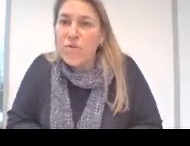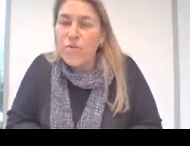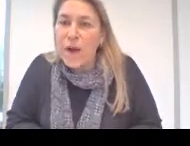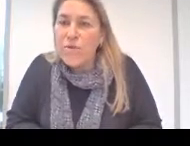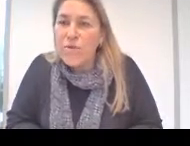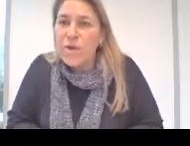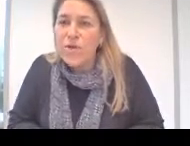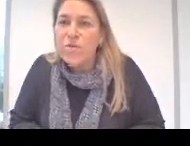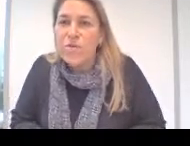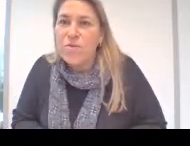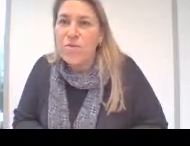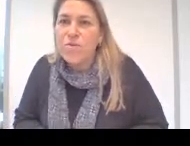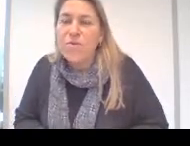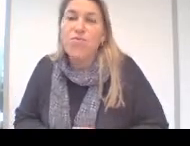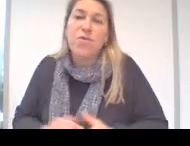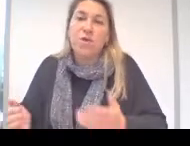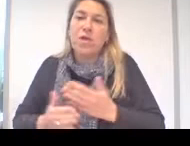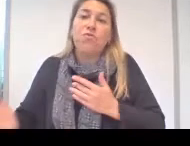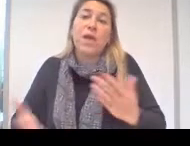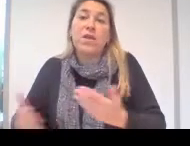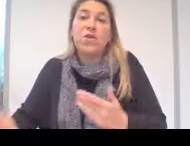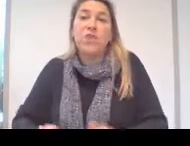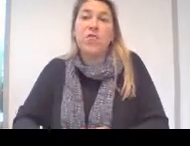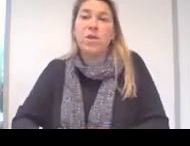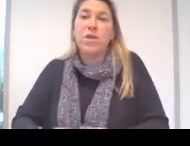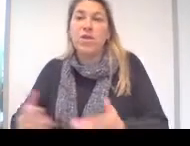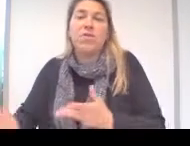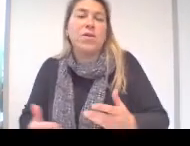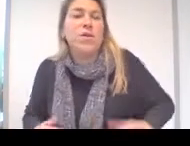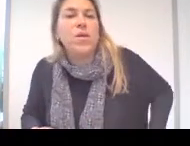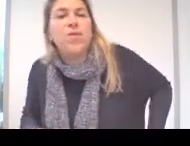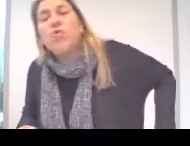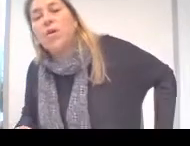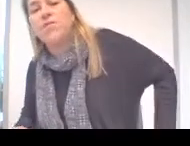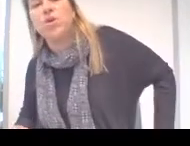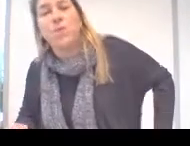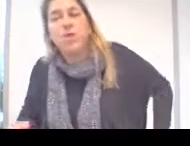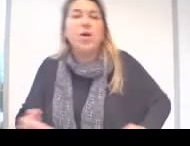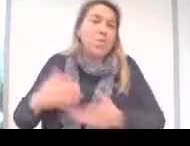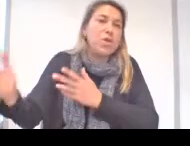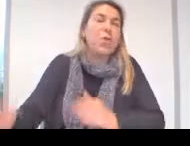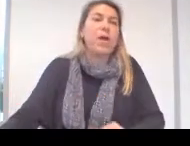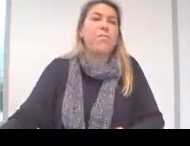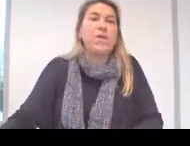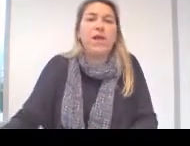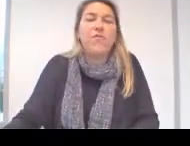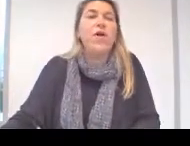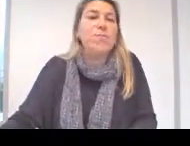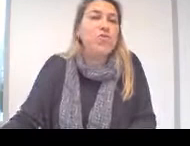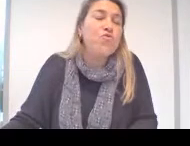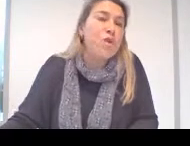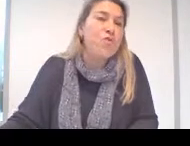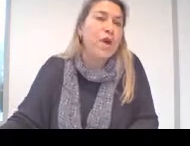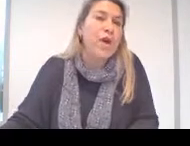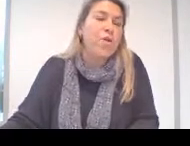et puis elle nous parle aussi des contraintes qui sont liées au métier. Est-ce qu'il y aura des fiches métiers? Mais ça, on en parlera peut-être à la fin.